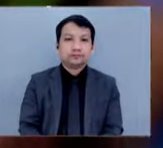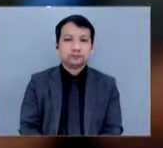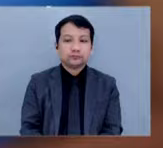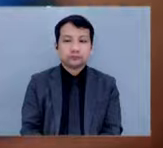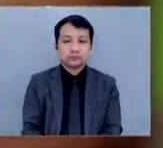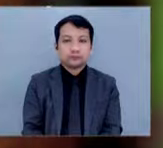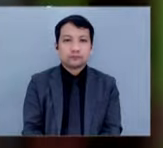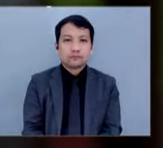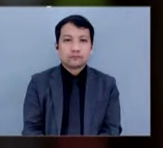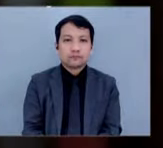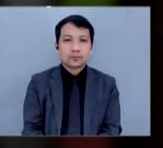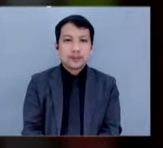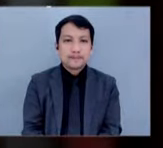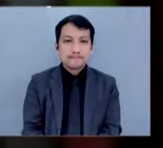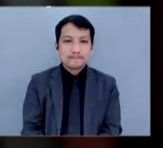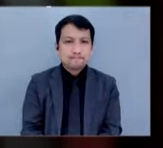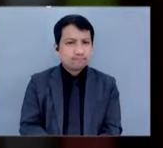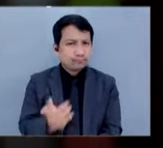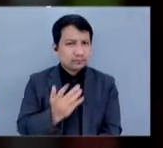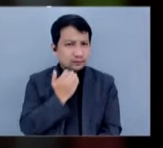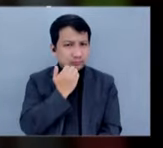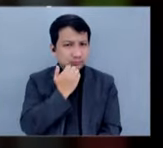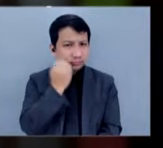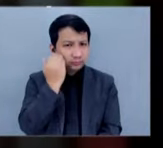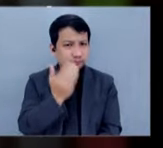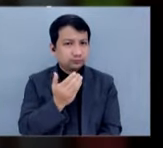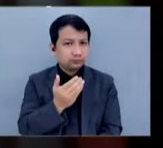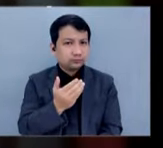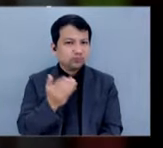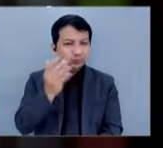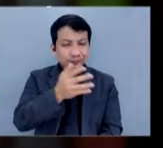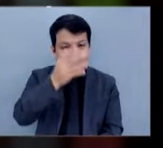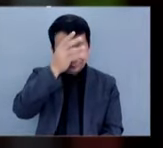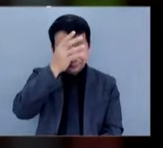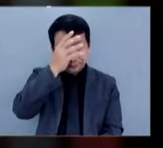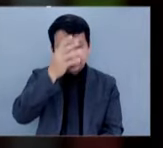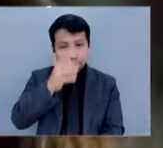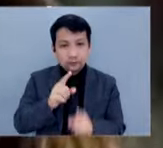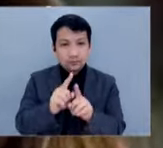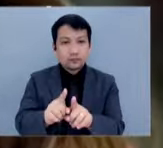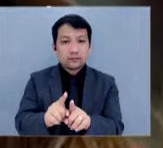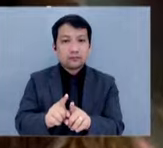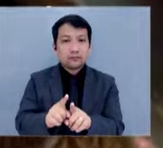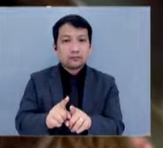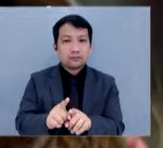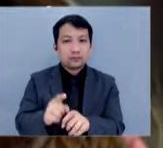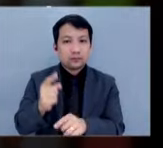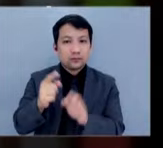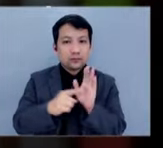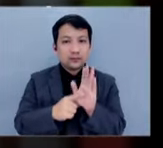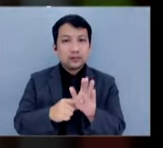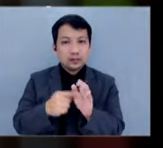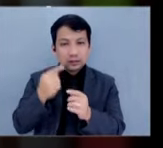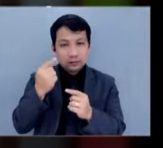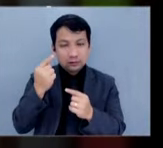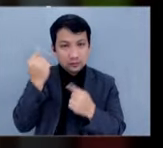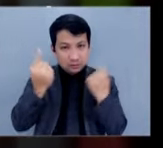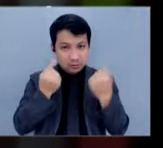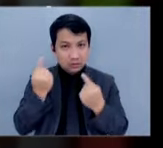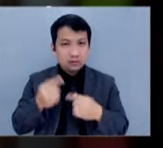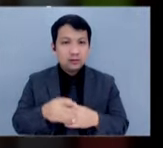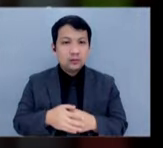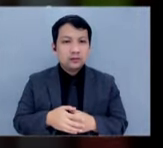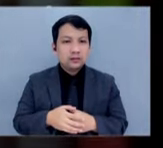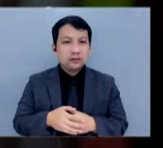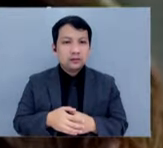Mercy, I really don't see anything wrong kung pasusundo ka ng dad mo. It only goes to show he cares. Cares?